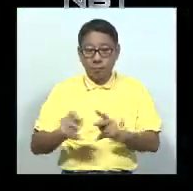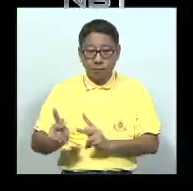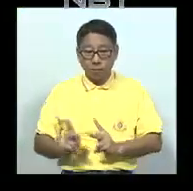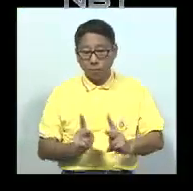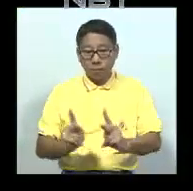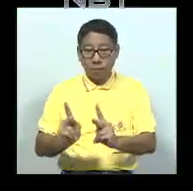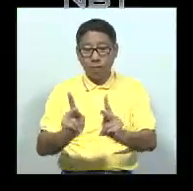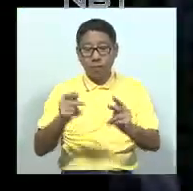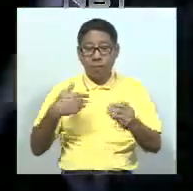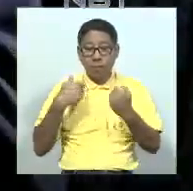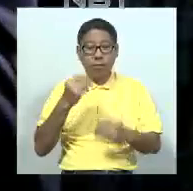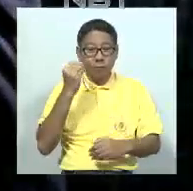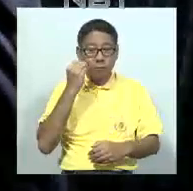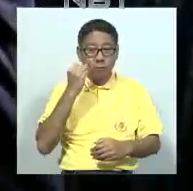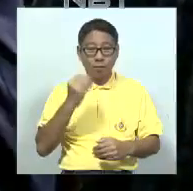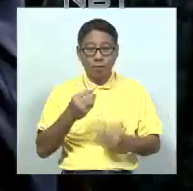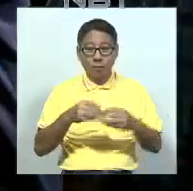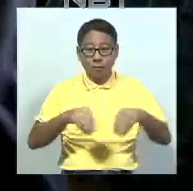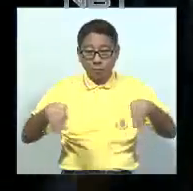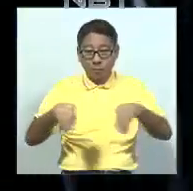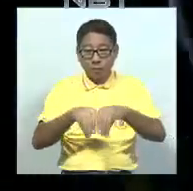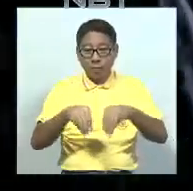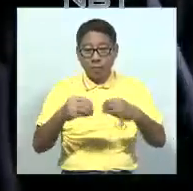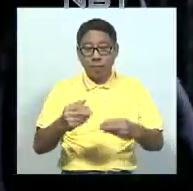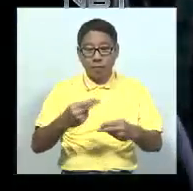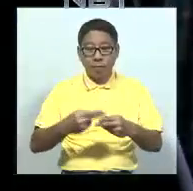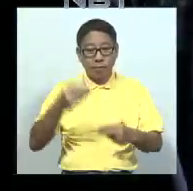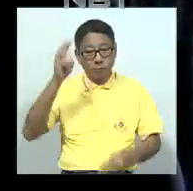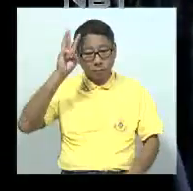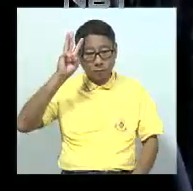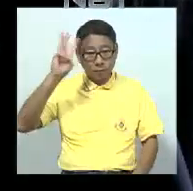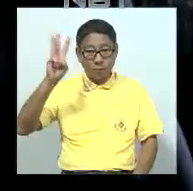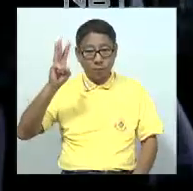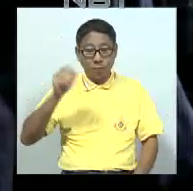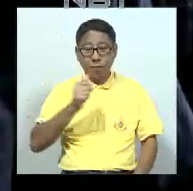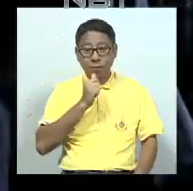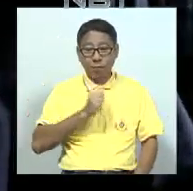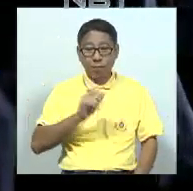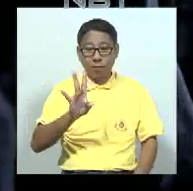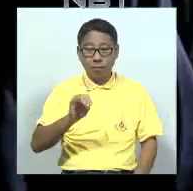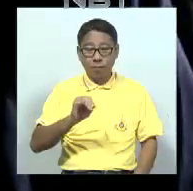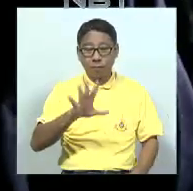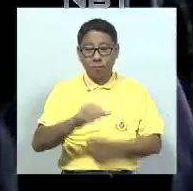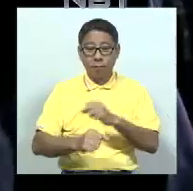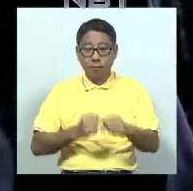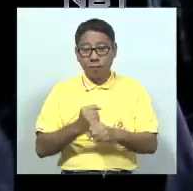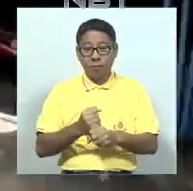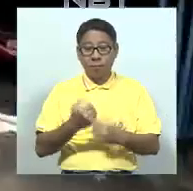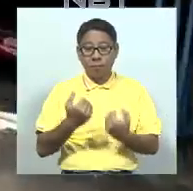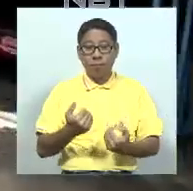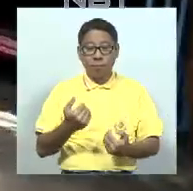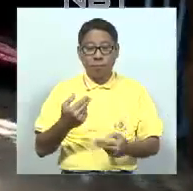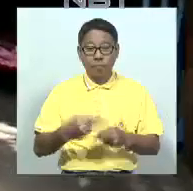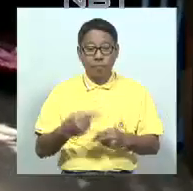สาธารณะส่วนบ้านอีกหนึ่งหลังอยู่ติดกันเป็นของนายวันชัยชุมพลอายุ75ปีและนางน้อยชุม